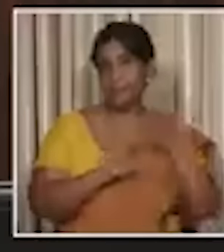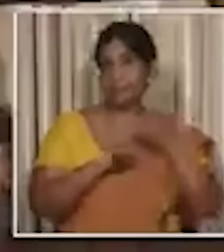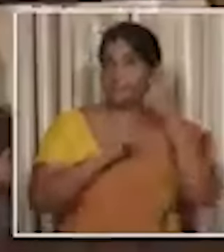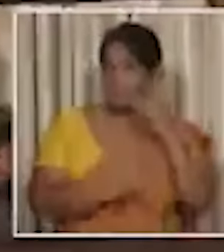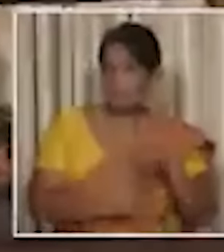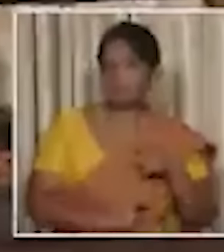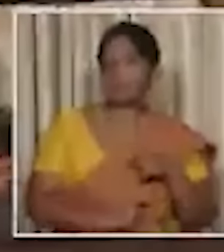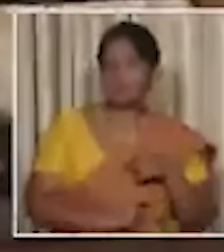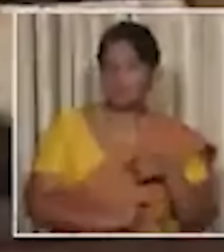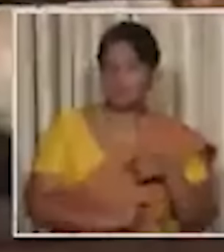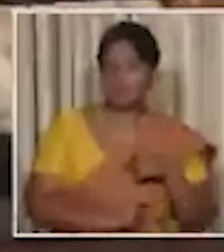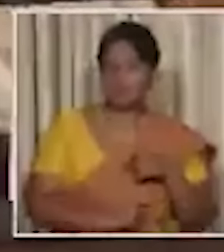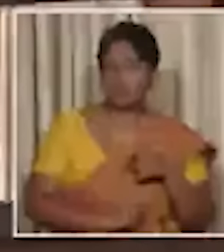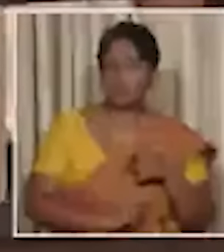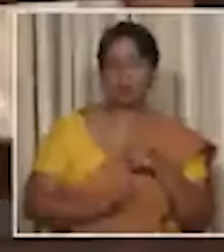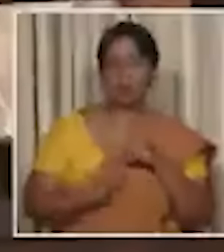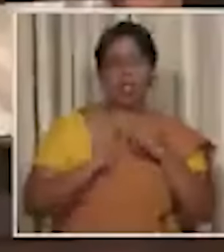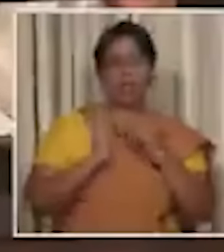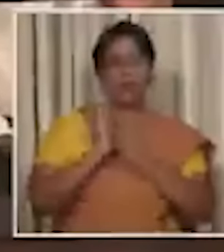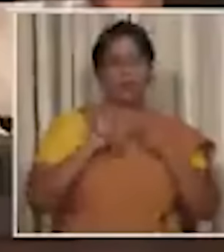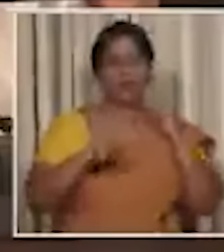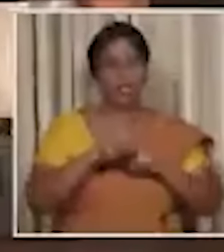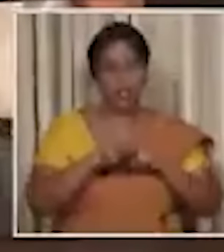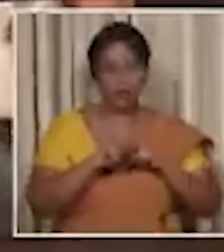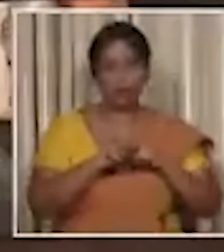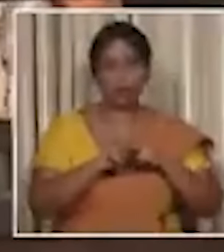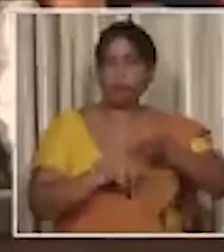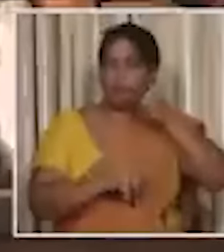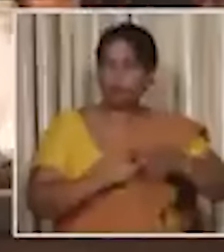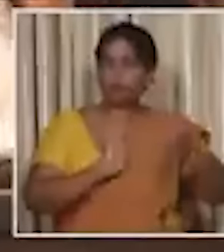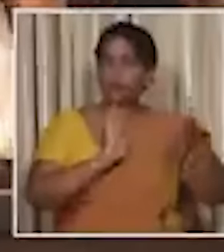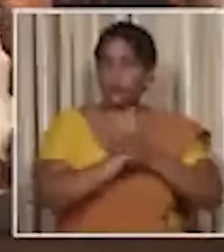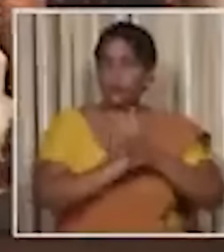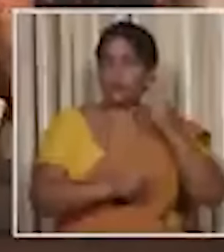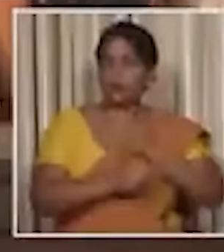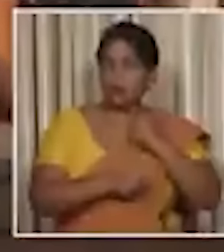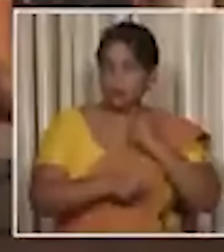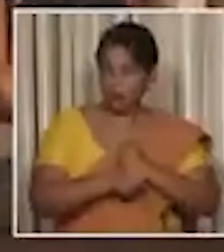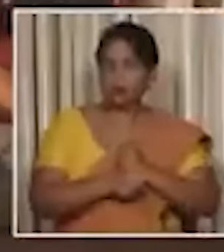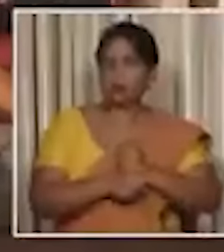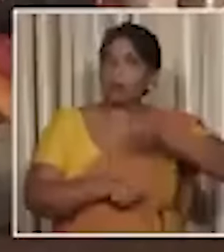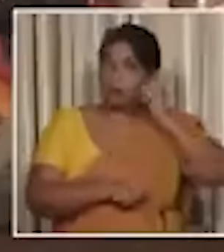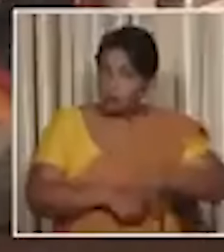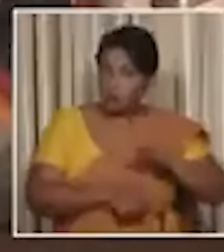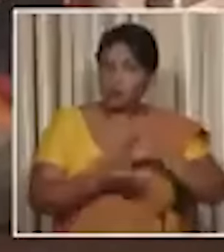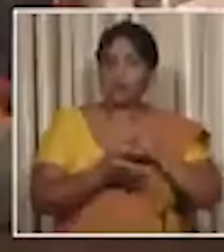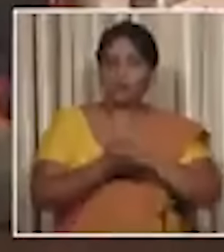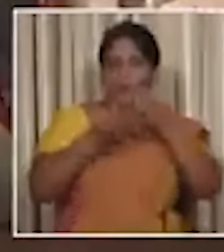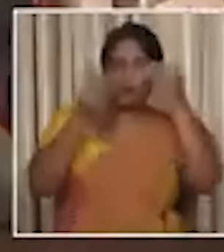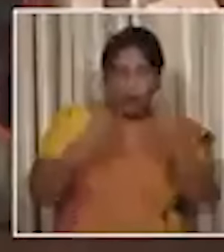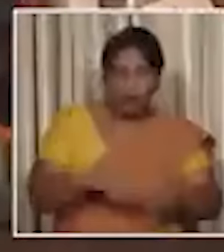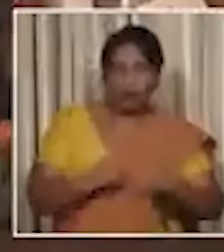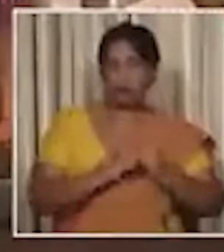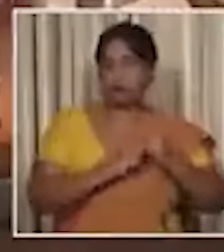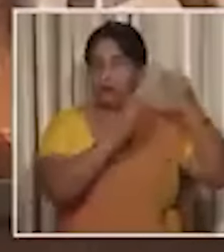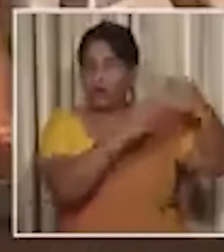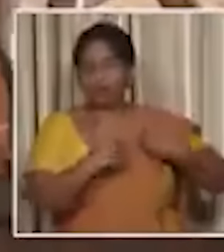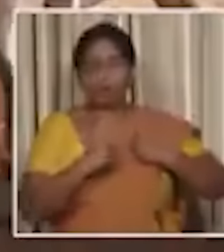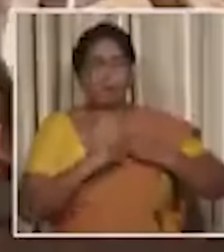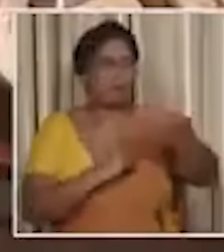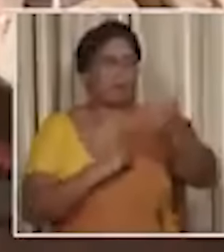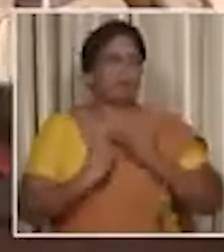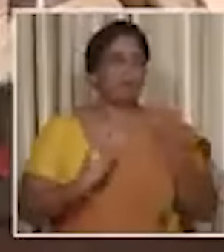காரணம். எனவே சந்தையின் அந்த ஏகாதிபத்திய அதிகாரத்தை மக்களுடைய அத்தியாவசிய பொருட்கள் சேவைகளை பெற்றுக் கொள்வதற்கான ஒரு